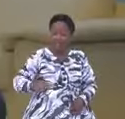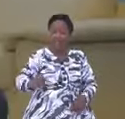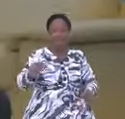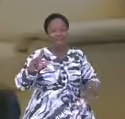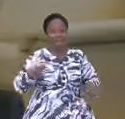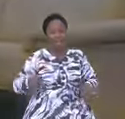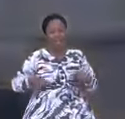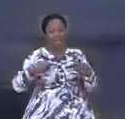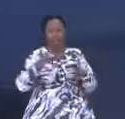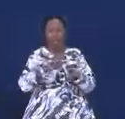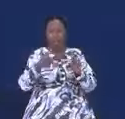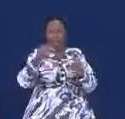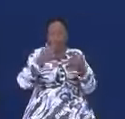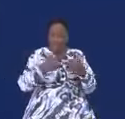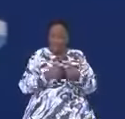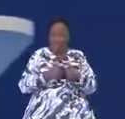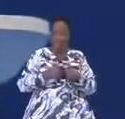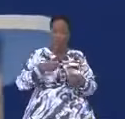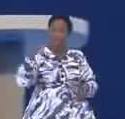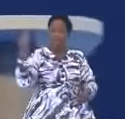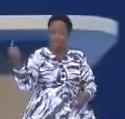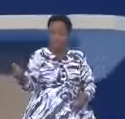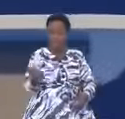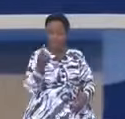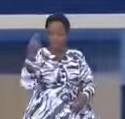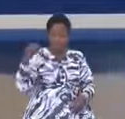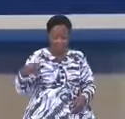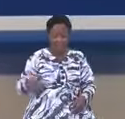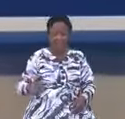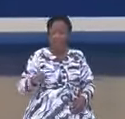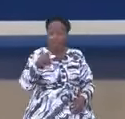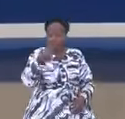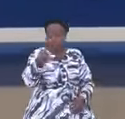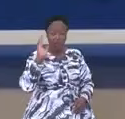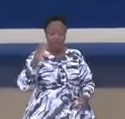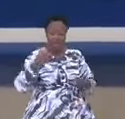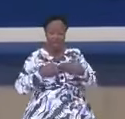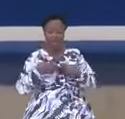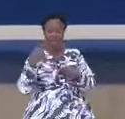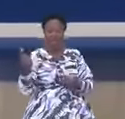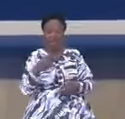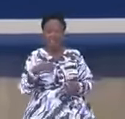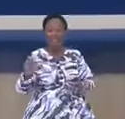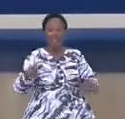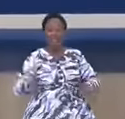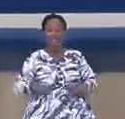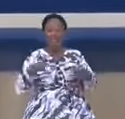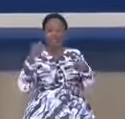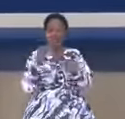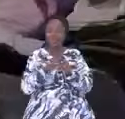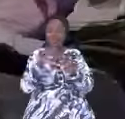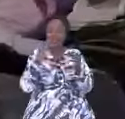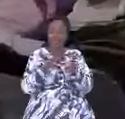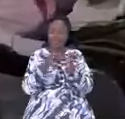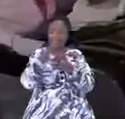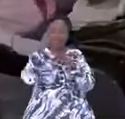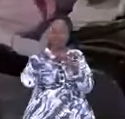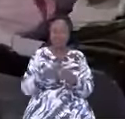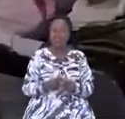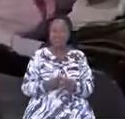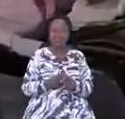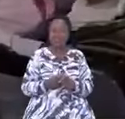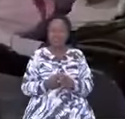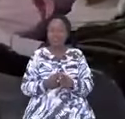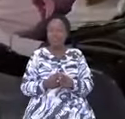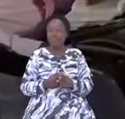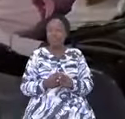vie éternelle tu as la vie éternelle au nom de ge ce